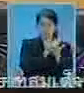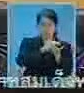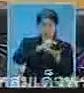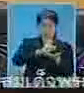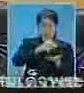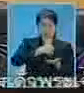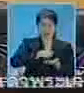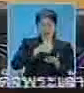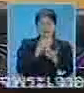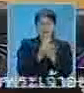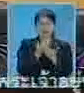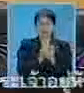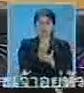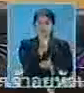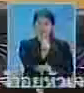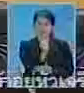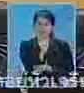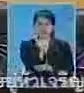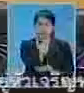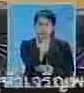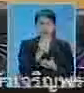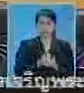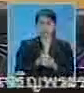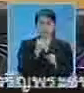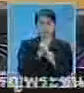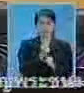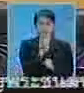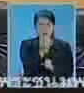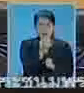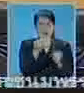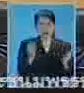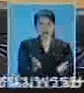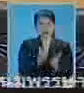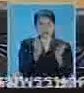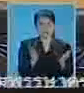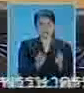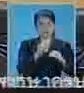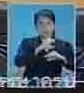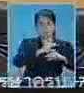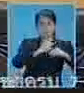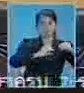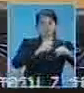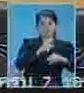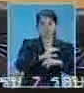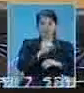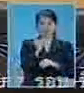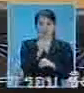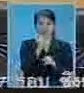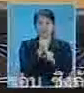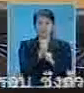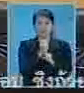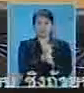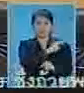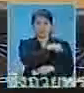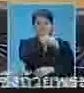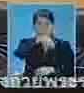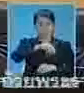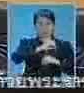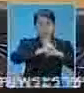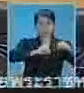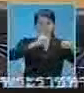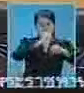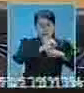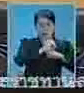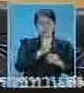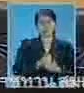ไหร่ไปสนับสนุนหรืออุดหนุนโครงการใดสร้างโรงพยาบาลโดยมูลนิธิสิริราชเป็นต้นก็ชัดเ